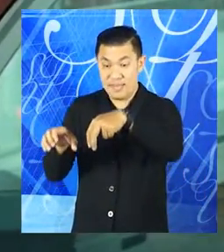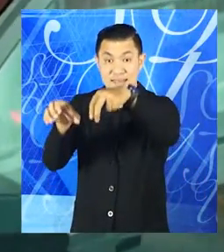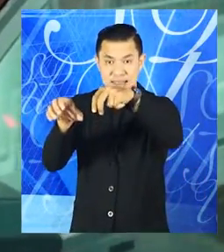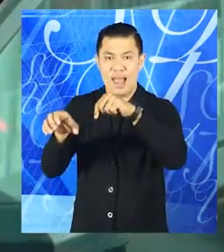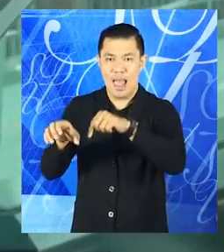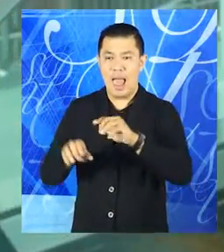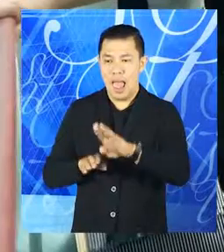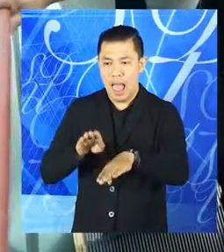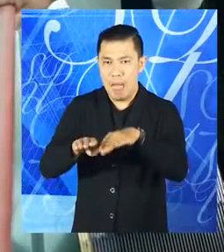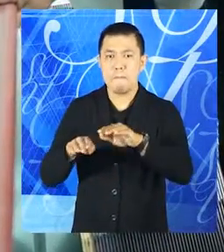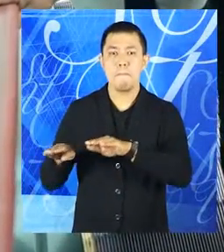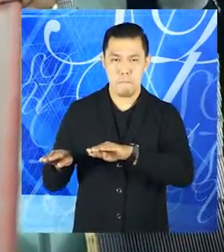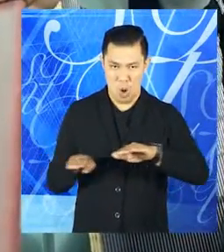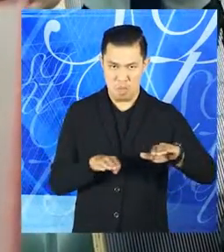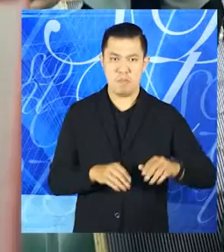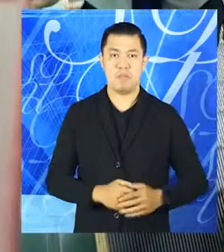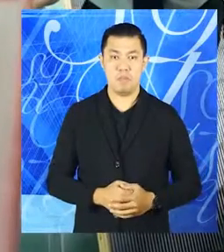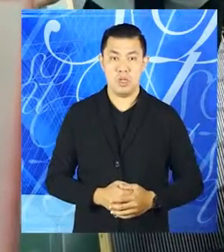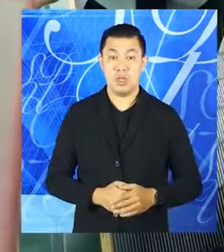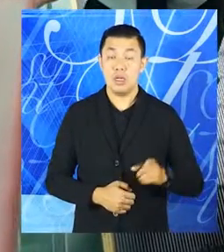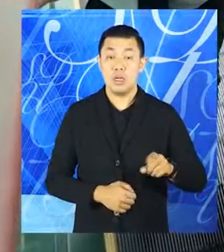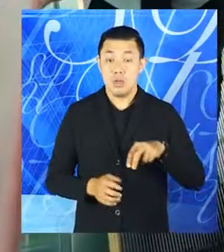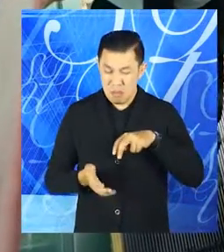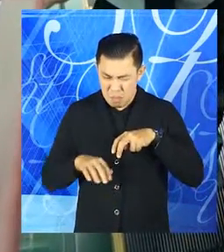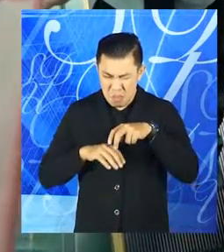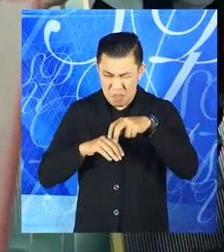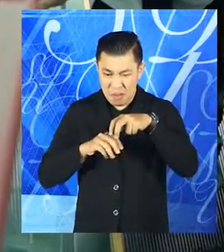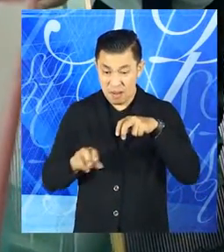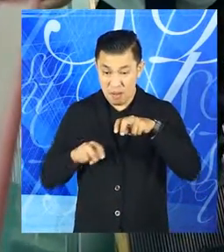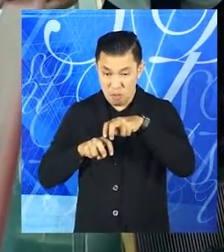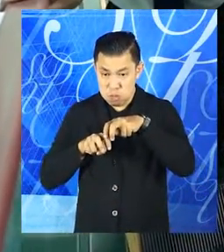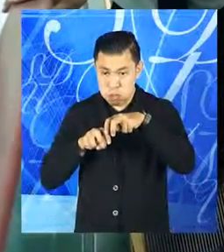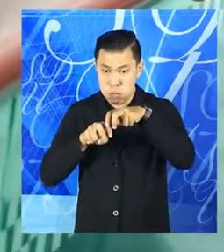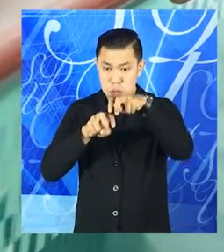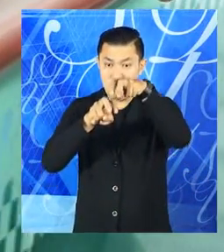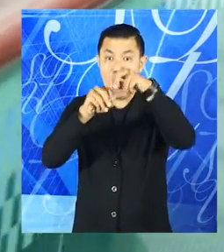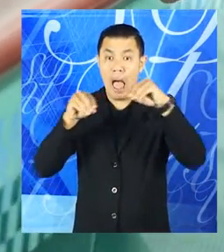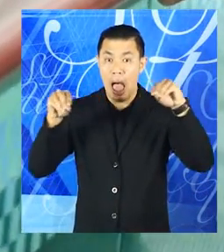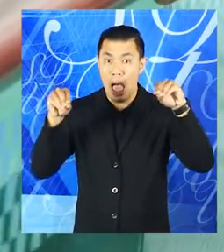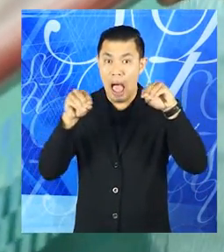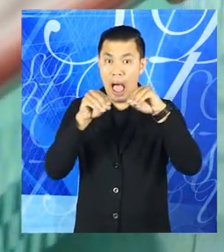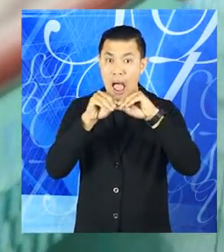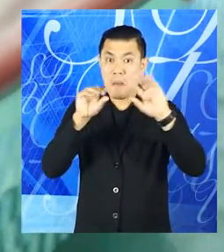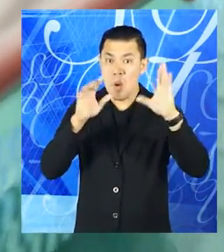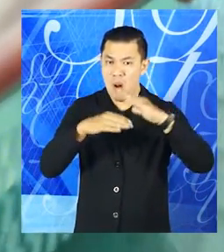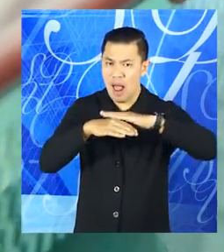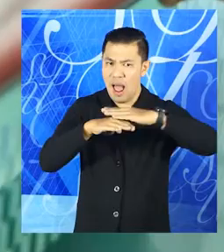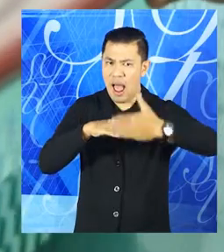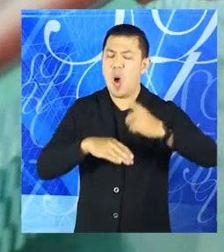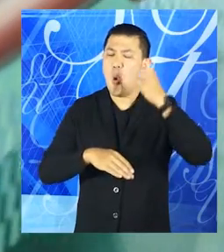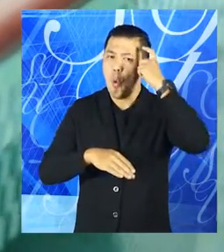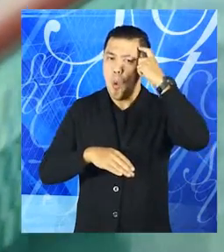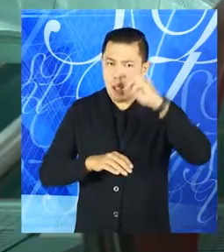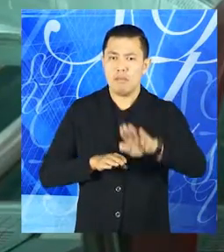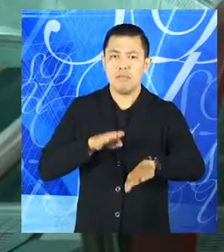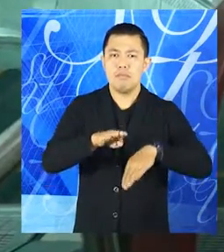ล้วก้าวขึ้นพร้อมๆกันเมื่อบันไดเลื่อนใกล้จะถึงคนตาบอดจะทราบจากราวบันไดแล้วก้าว